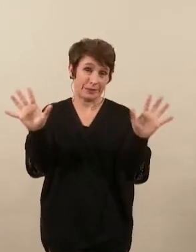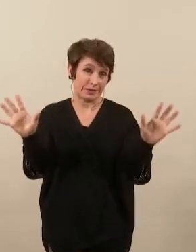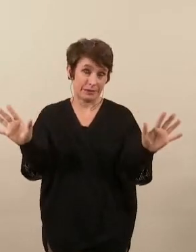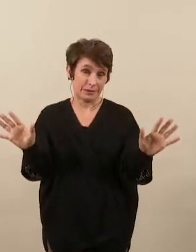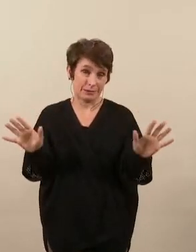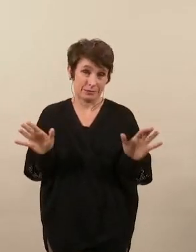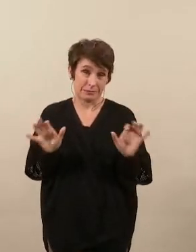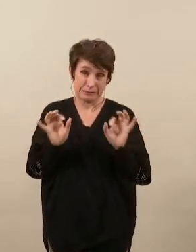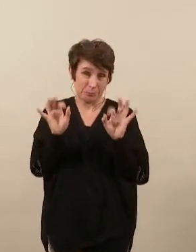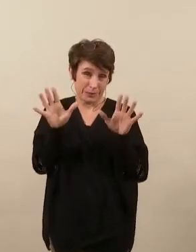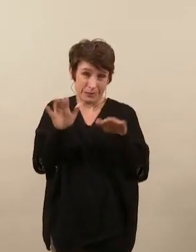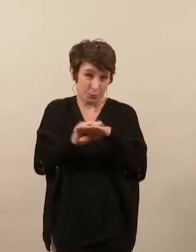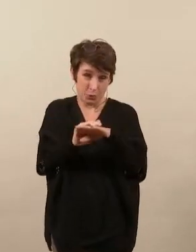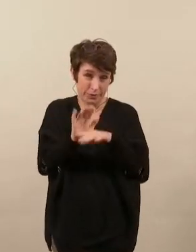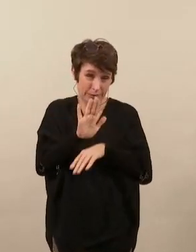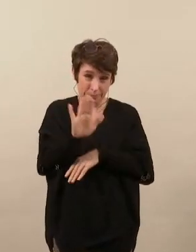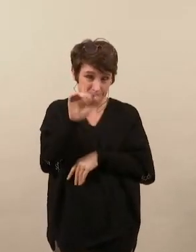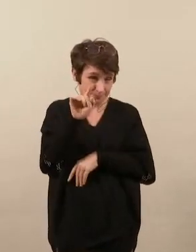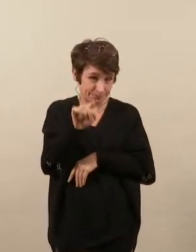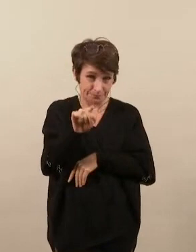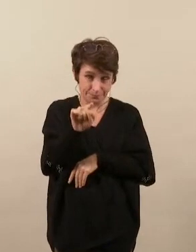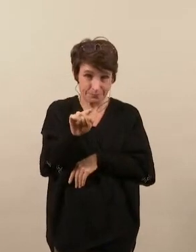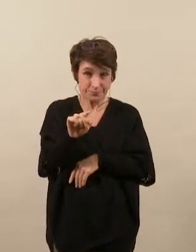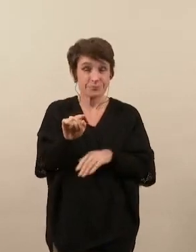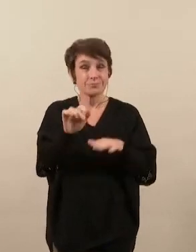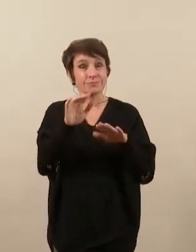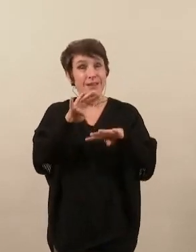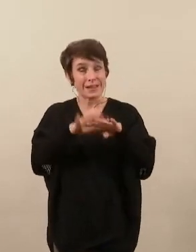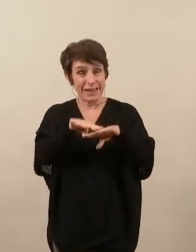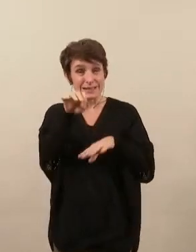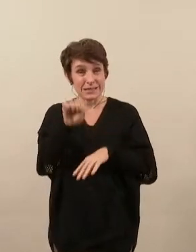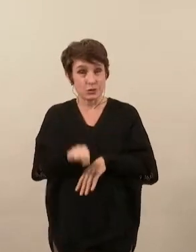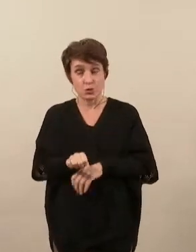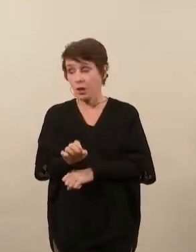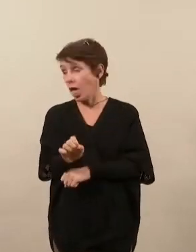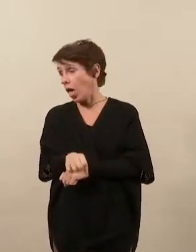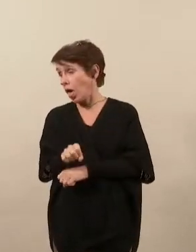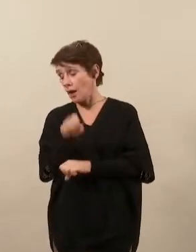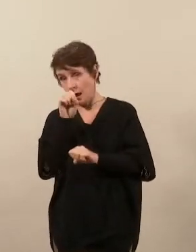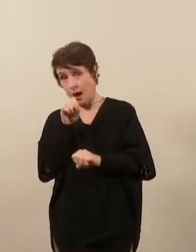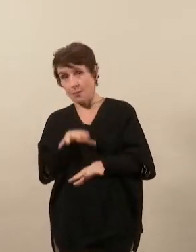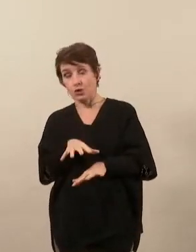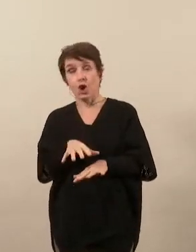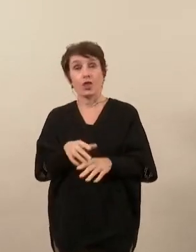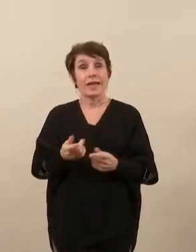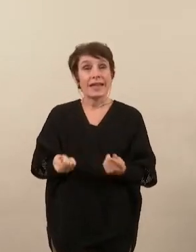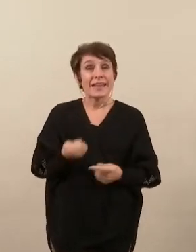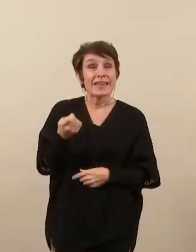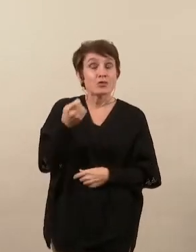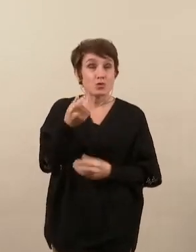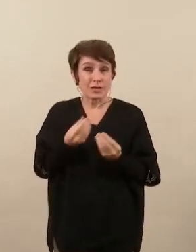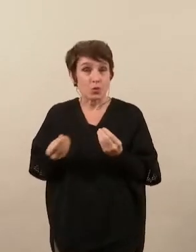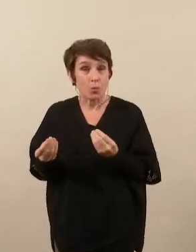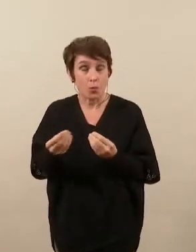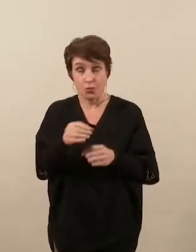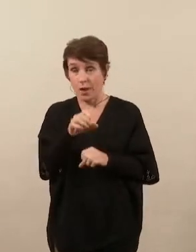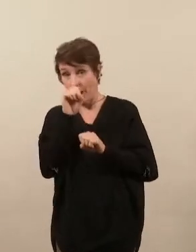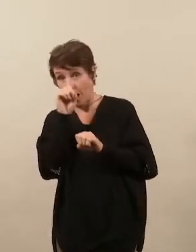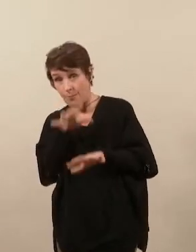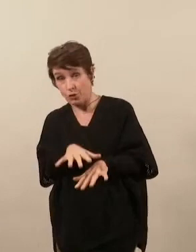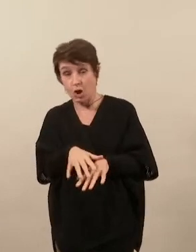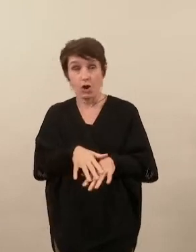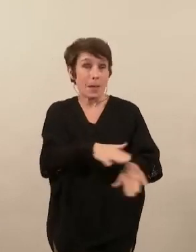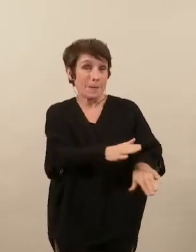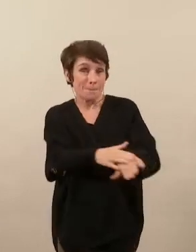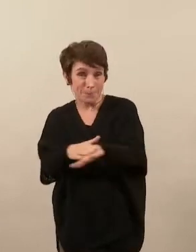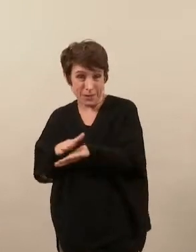majorité. Vous abandonnez les quartiers sud, vous arrêtez tout ce qui est éducation populaire et vous faites zéro prévention.